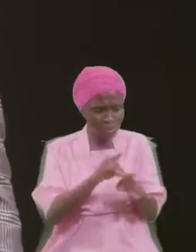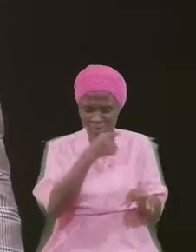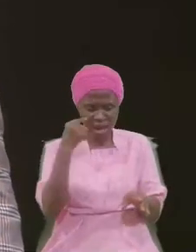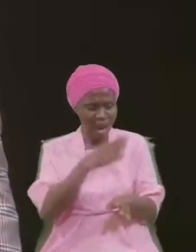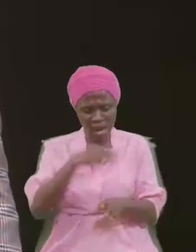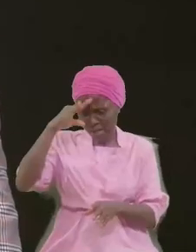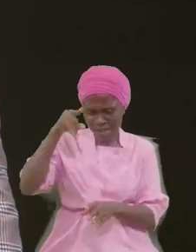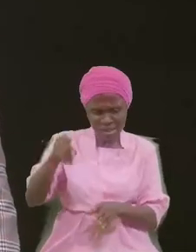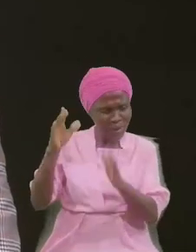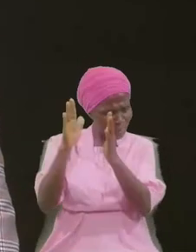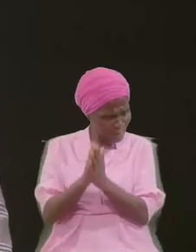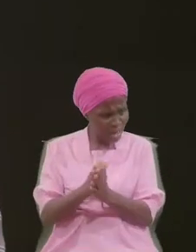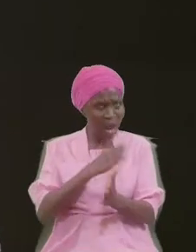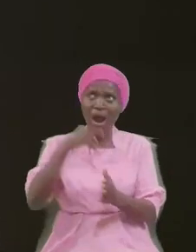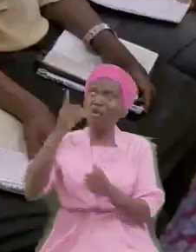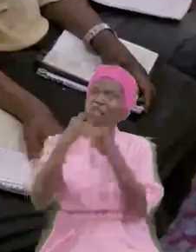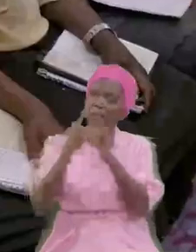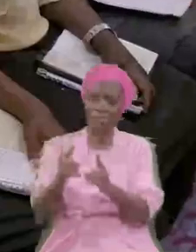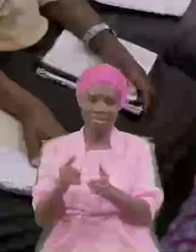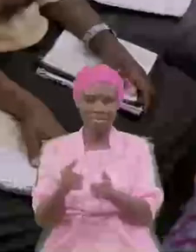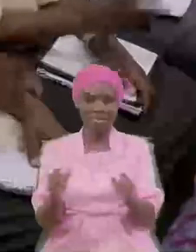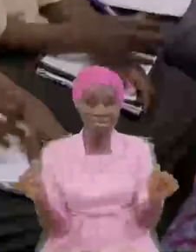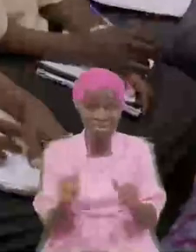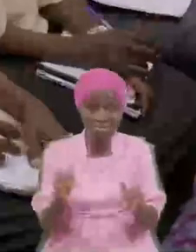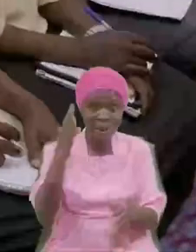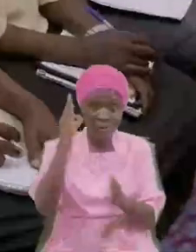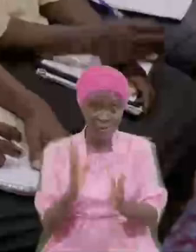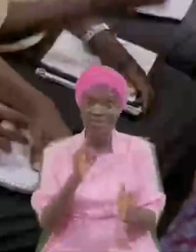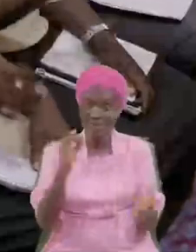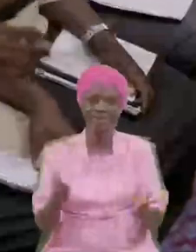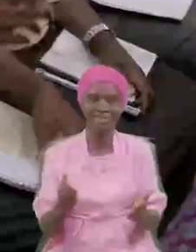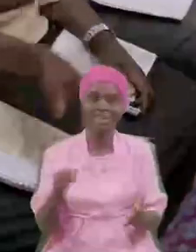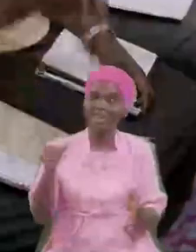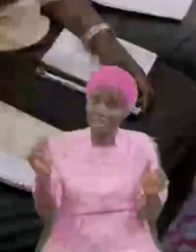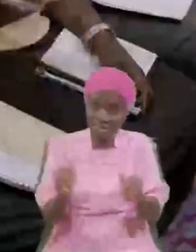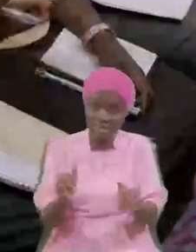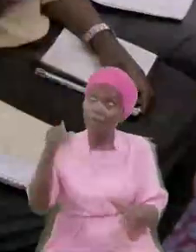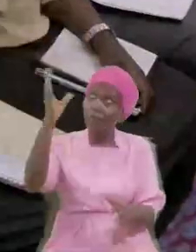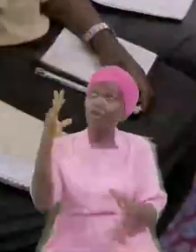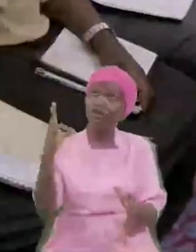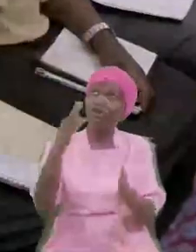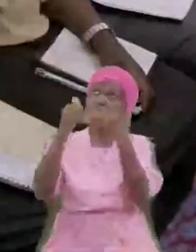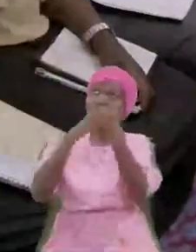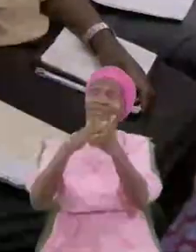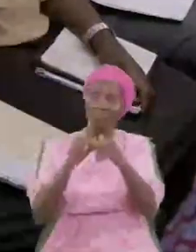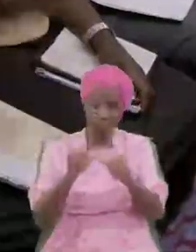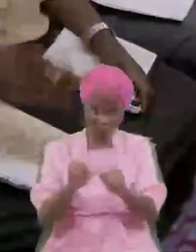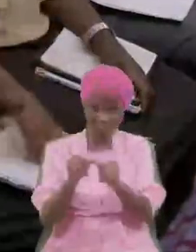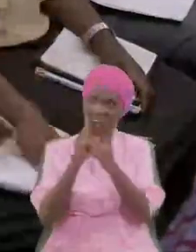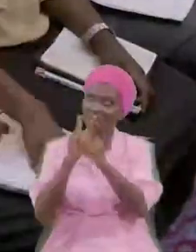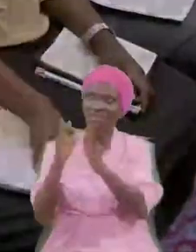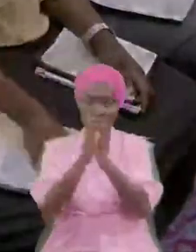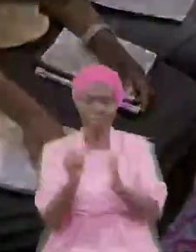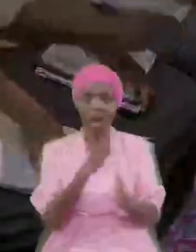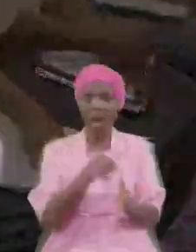exaucé, le même pasteur que Dieu a exaucé, il est ici. Le même Dieu des cieux exauce encore la prière.